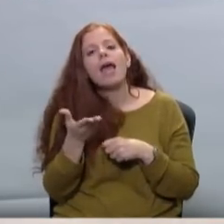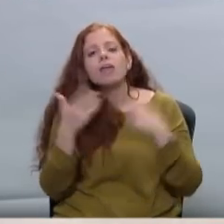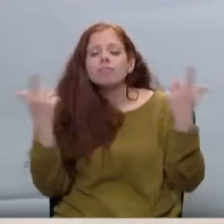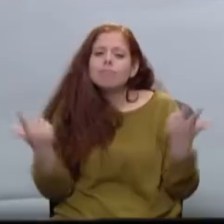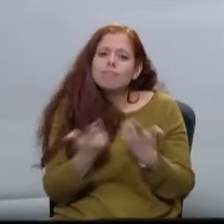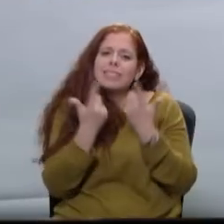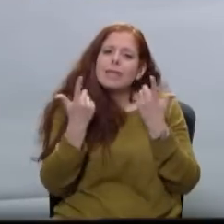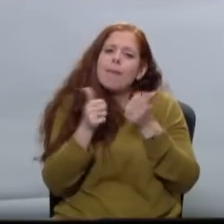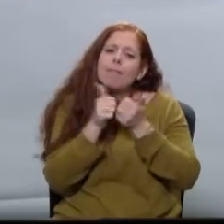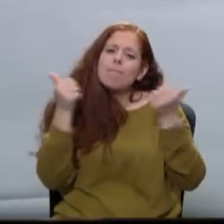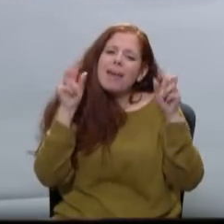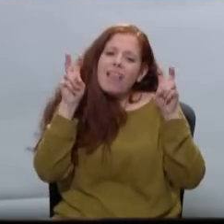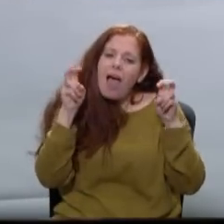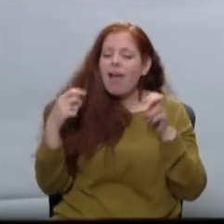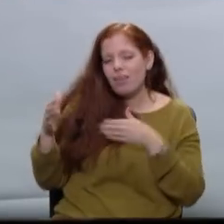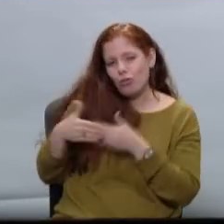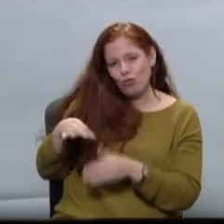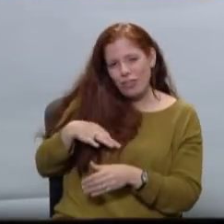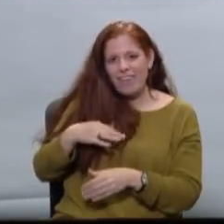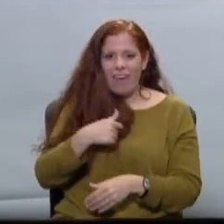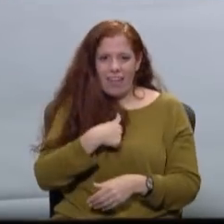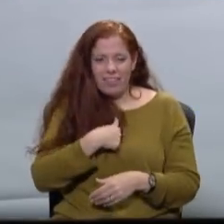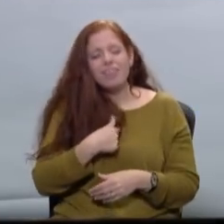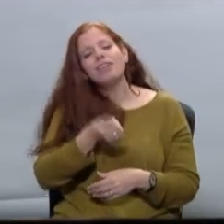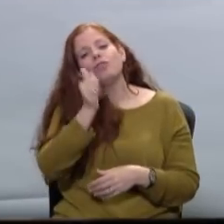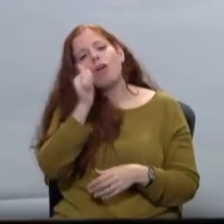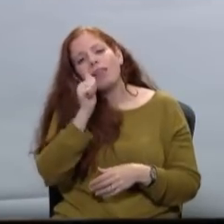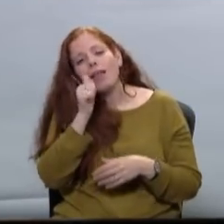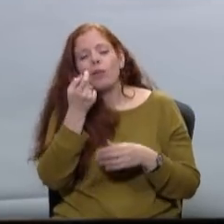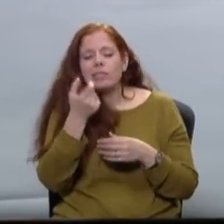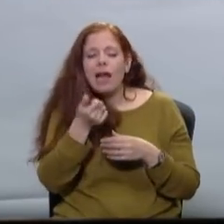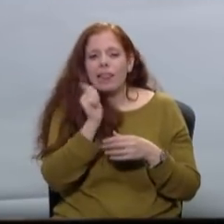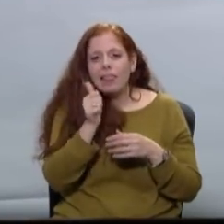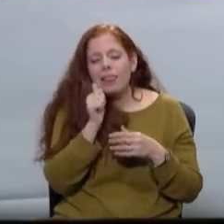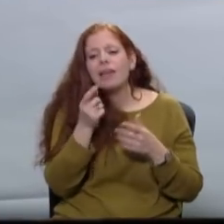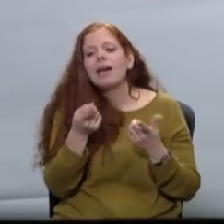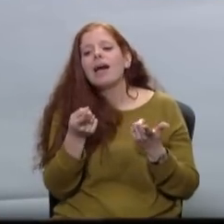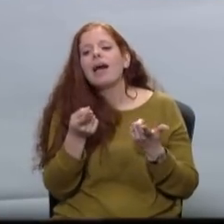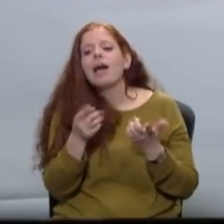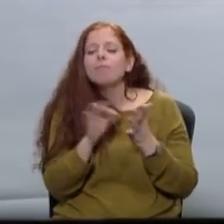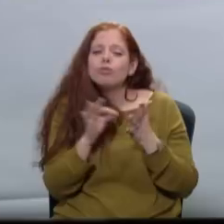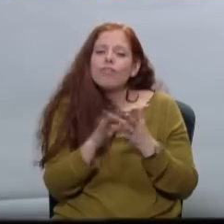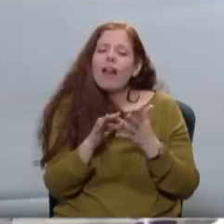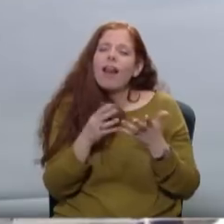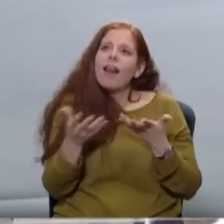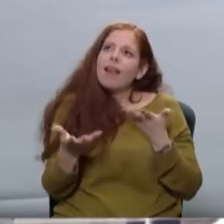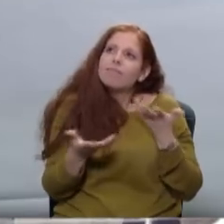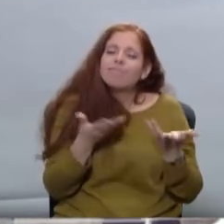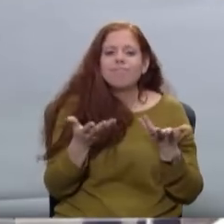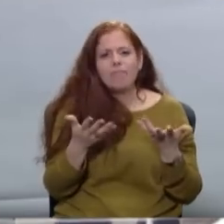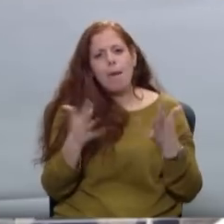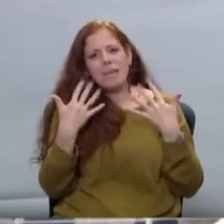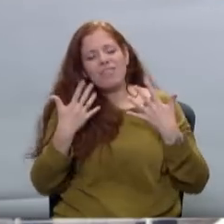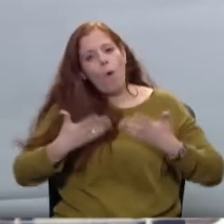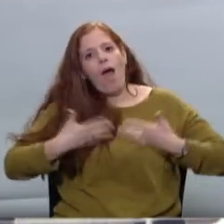מסיבת פרידה, אני ואשתי, ושתינו קצת משקאות, בשביל, איך אומרים, להרים את